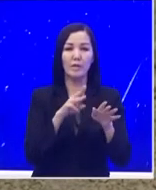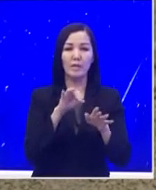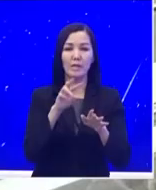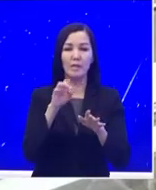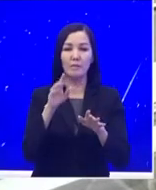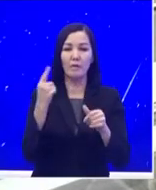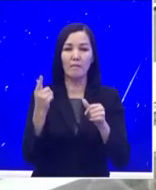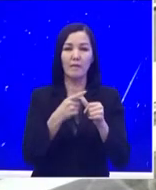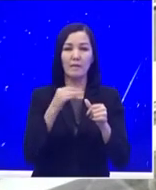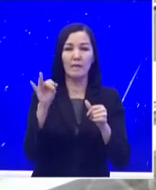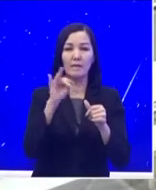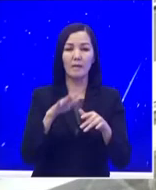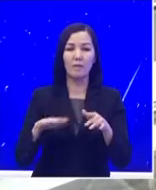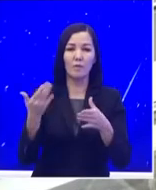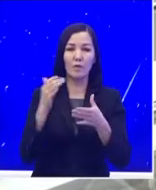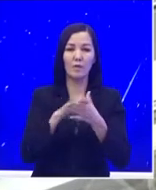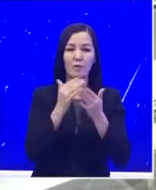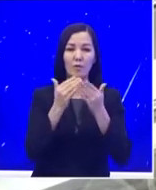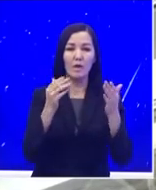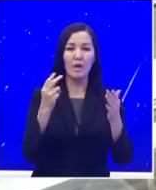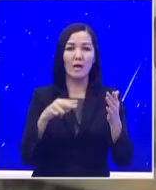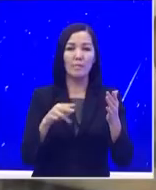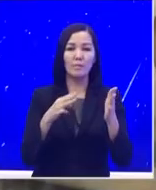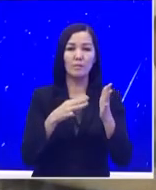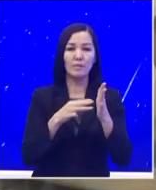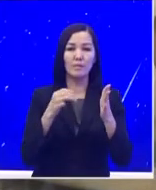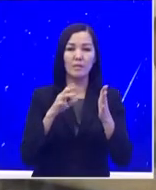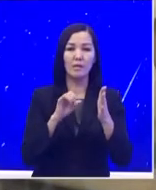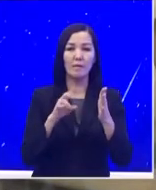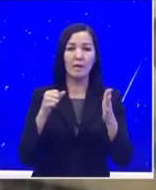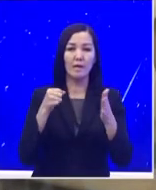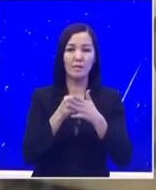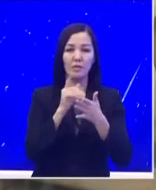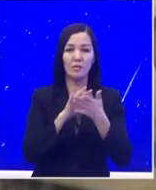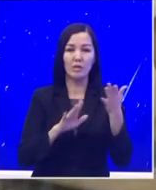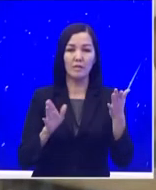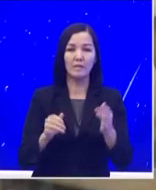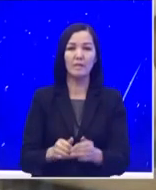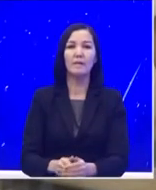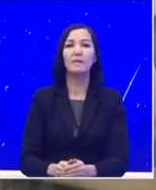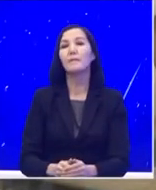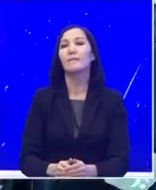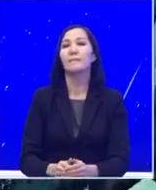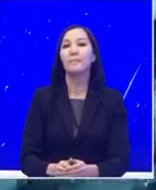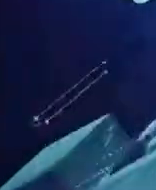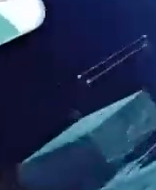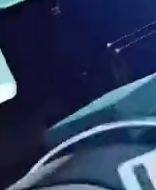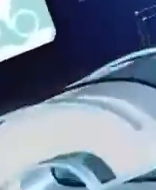Тынышбаев атындағы тарихи өлкетану музейінде ақпанның 28-іне дейін жалғасады. Медет Жұмабай, Ержан Дүйсен, Жетісу телеарнасы.